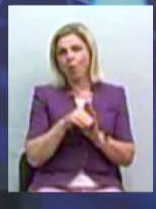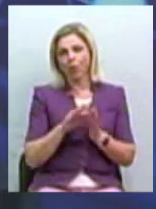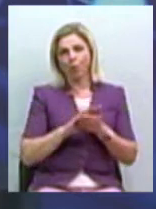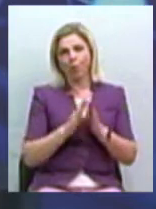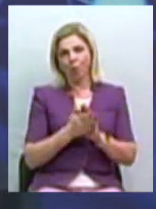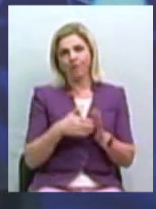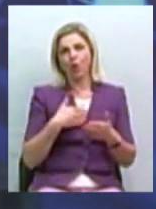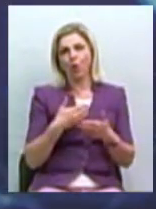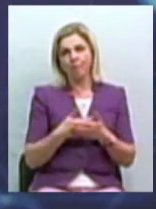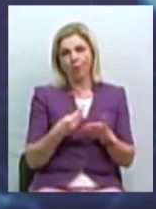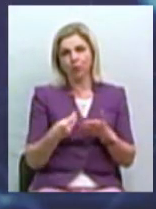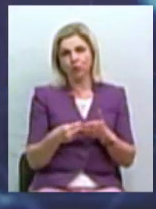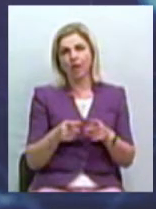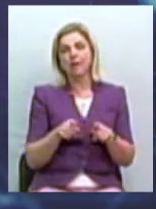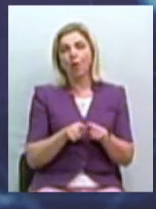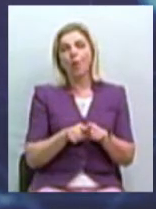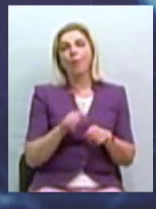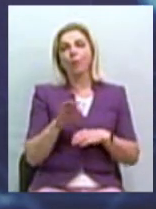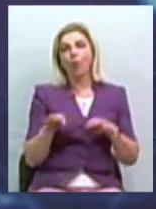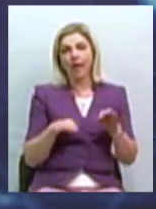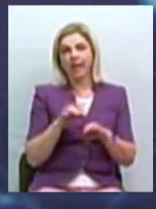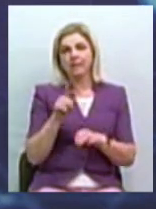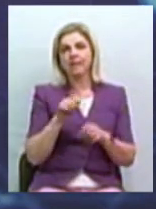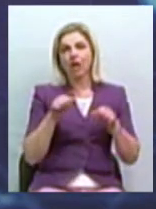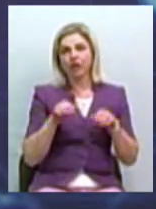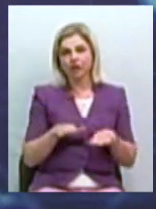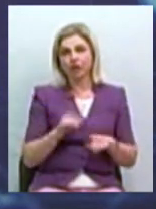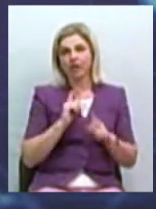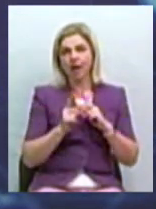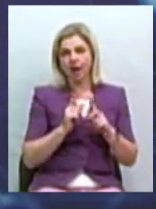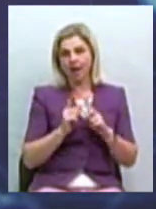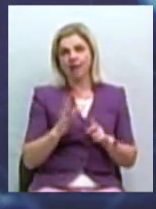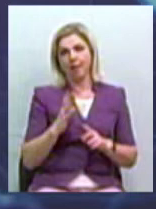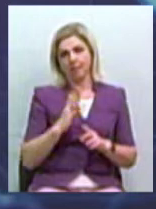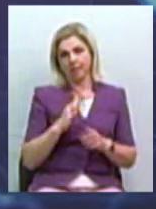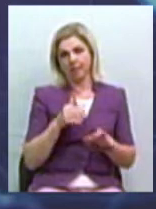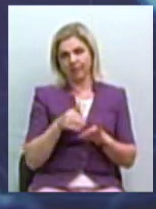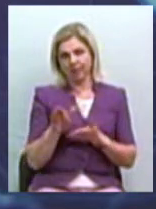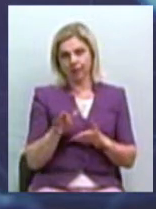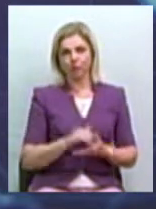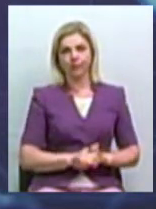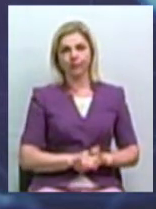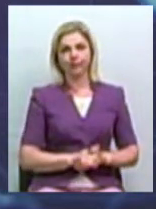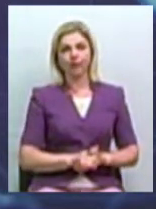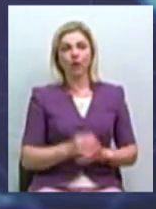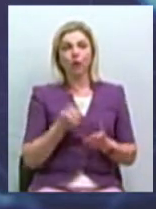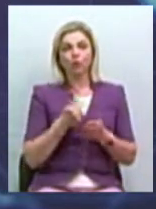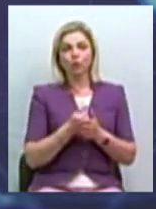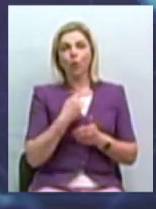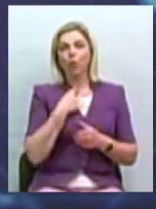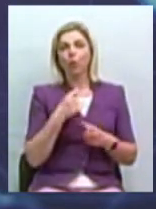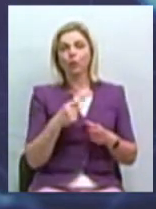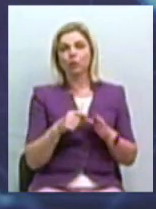громадського бюджету, тому даний проєкт за рішенням координаційної ради було відхилено. І